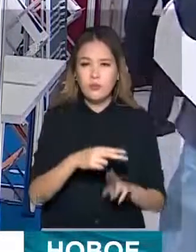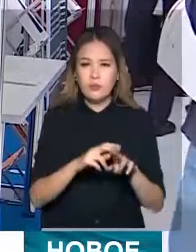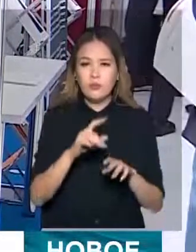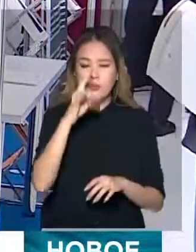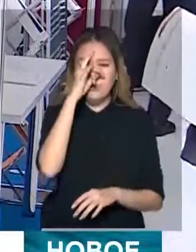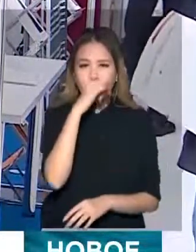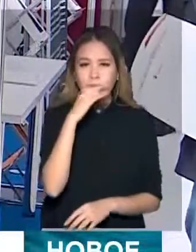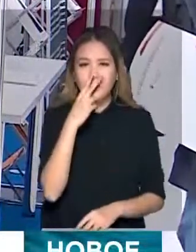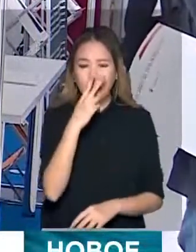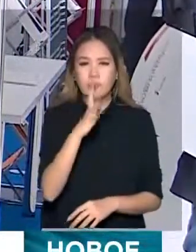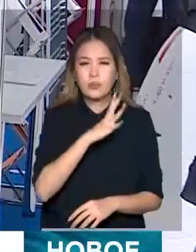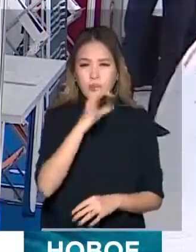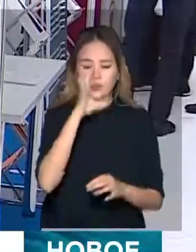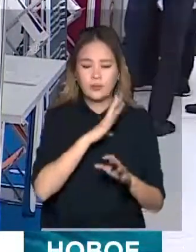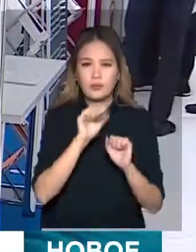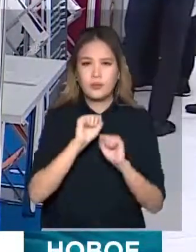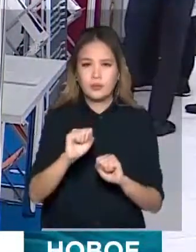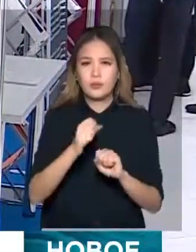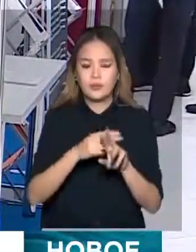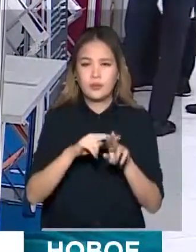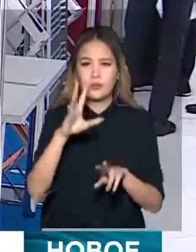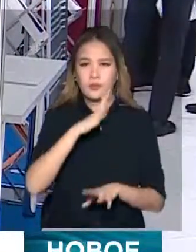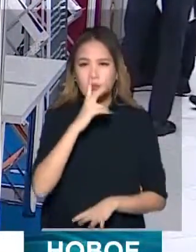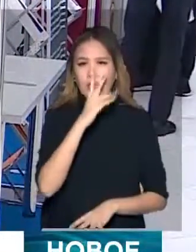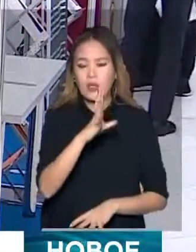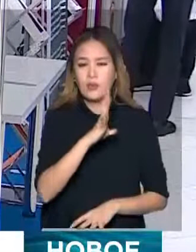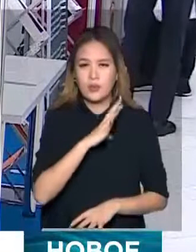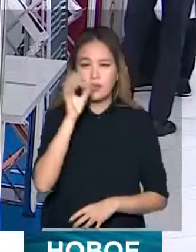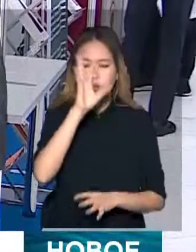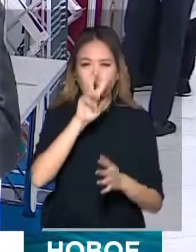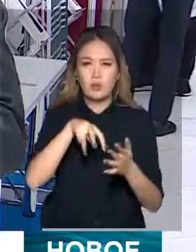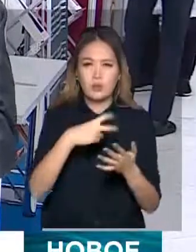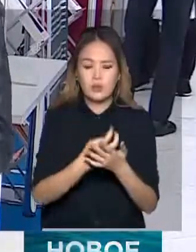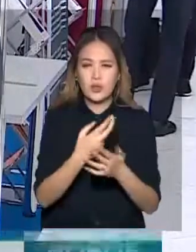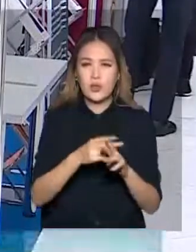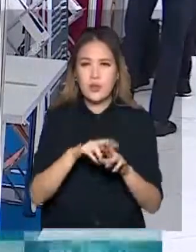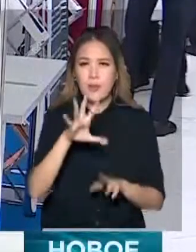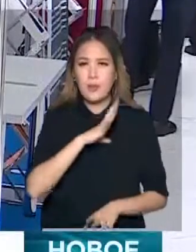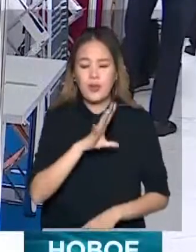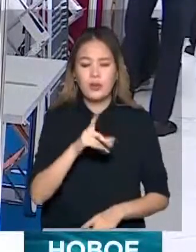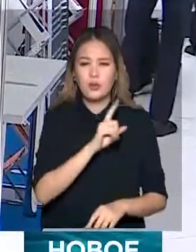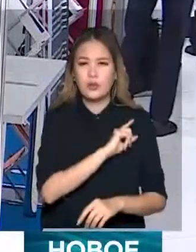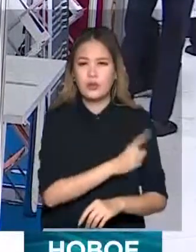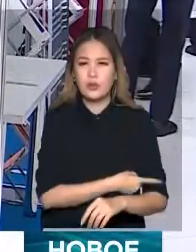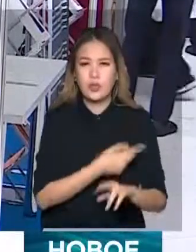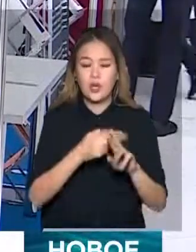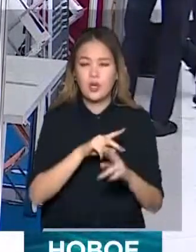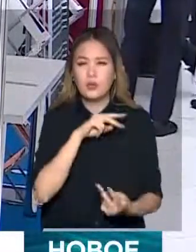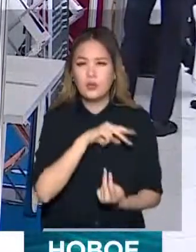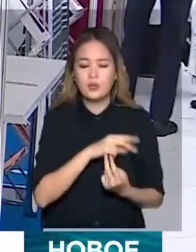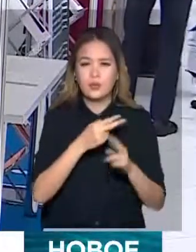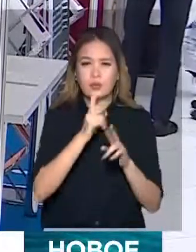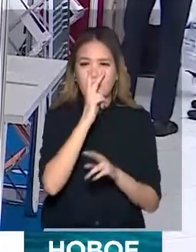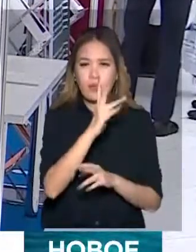Казахстан. Мои бойцы через 30 минут просто пытались упасть в обморок, потому что это очень трудоемкая